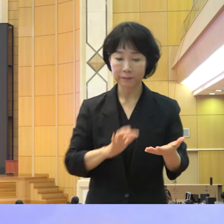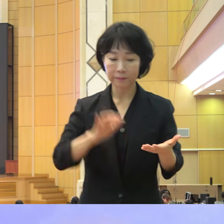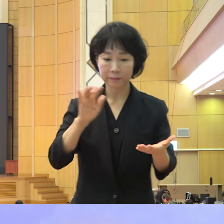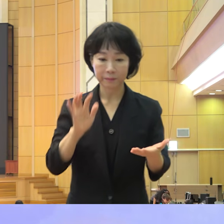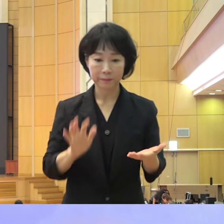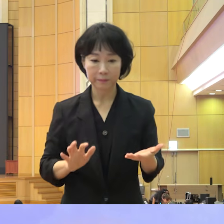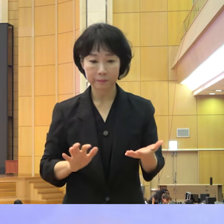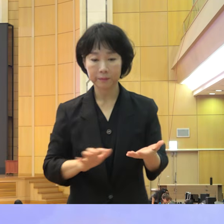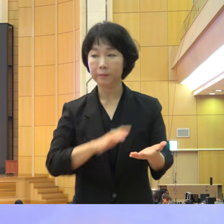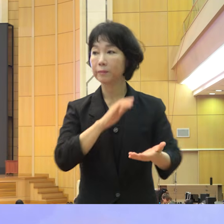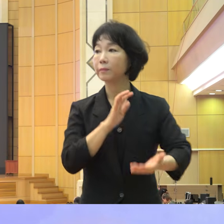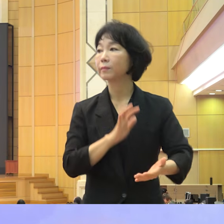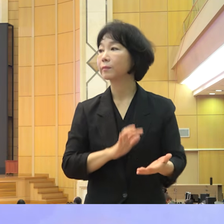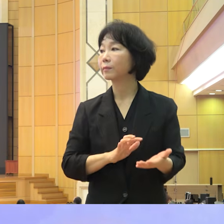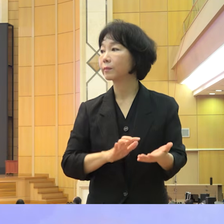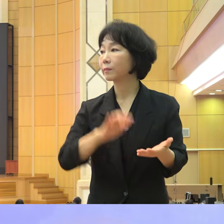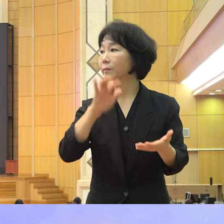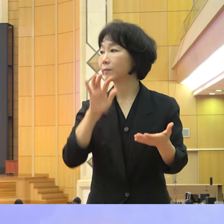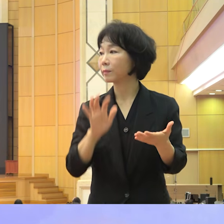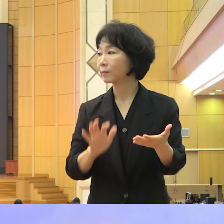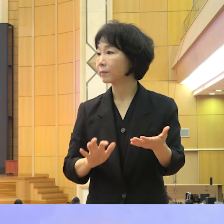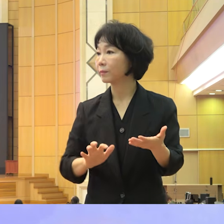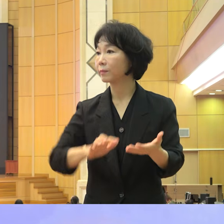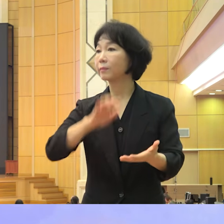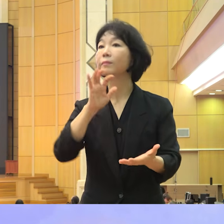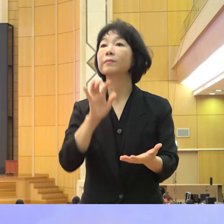아멘. 찬양하시겠습니다. 나 같은